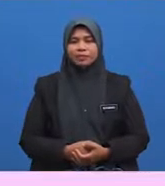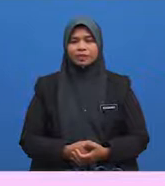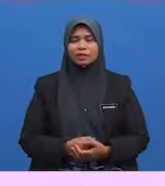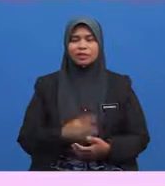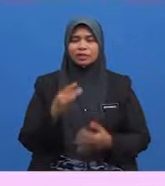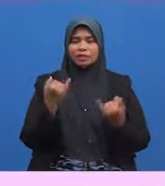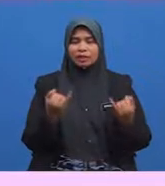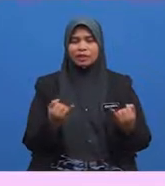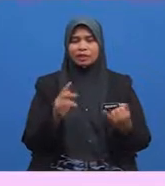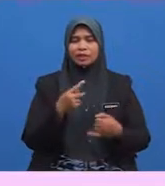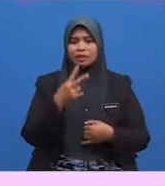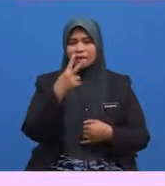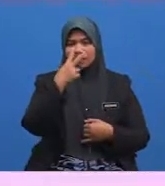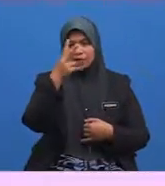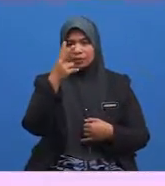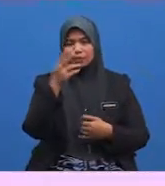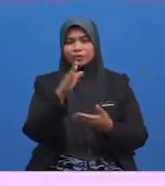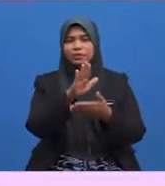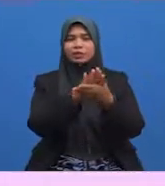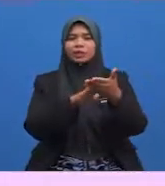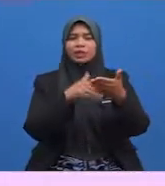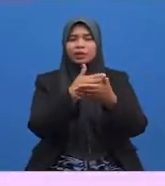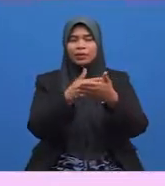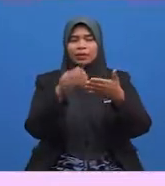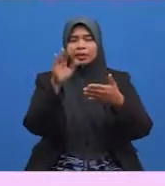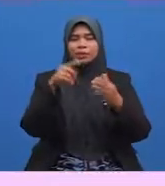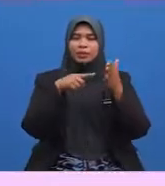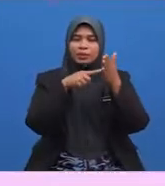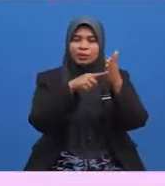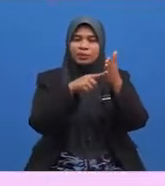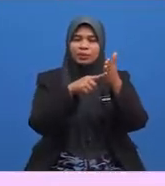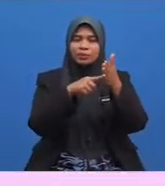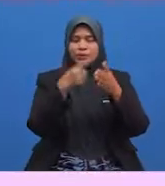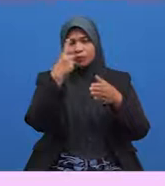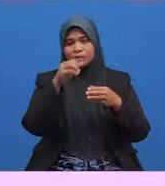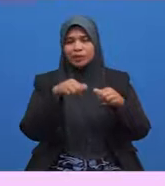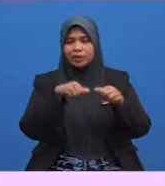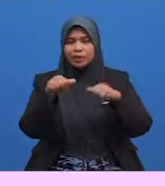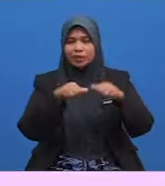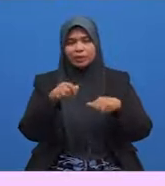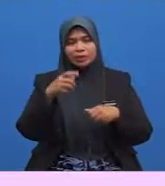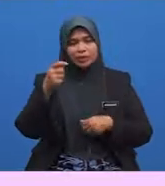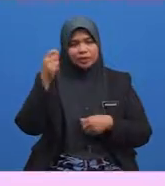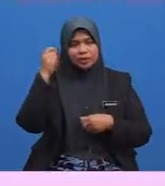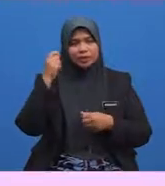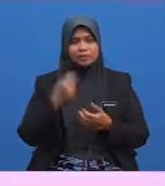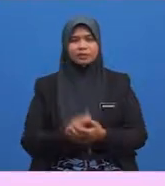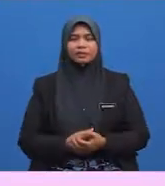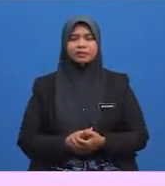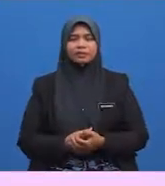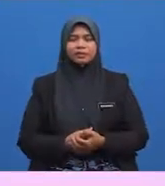jadual yang dipaparkan hasil aktiviti kita tadi. Bahan-bahan, ukuran lilitan